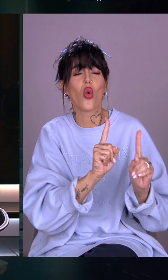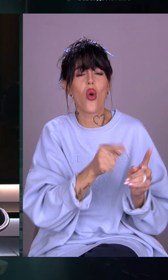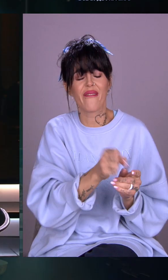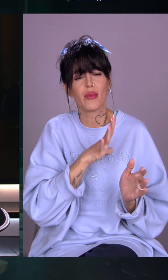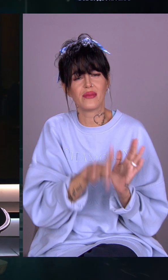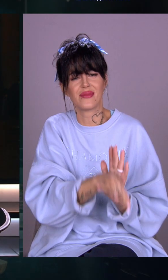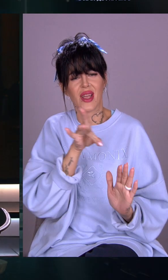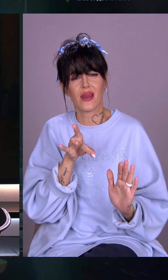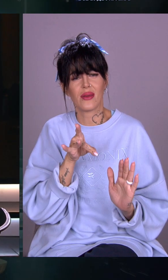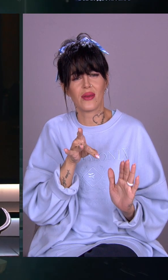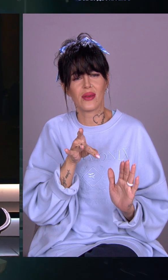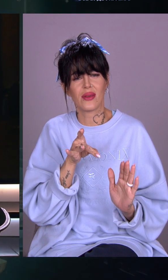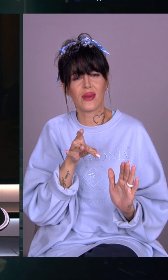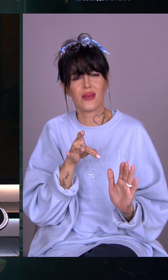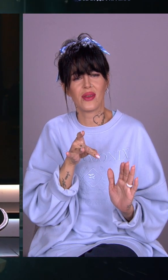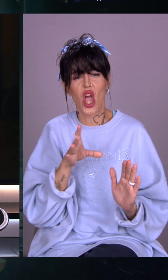Шаркань. Кінець. Жив-був